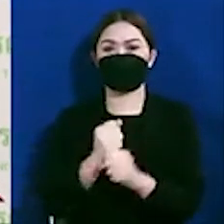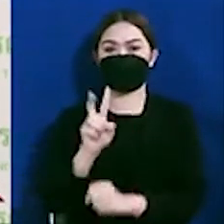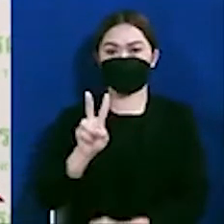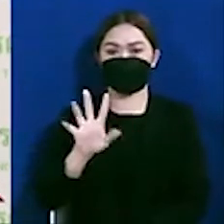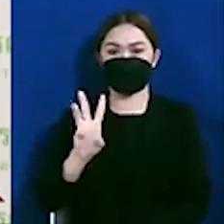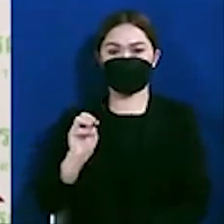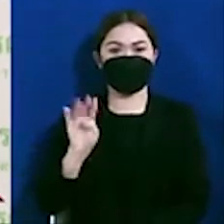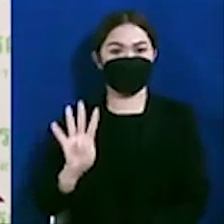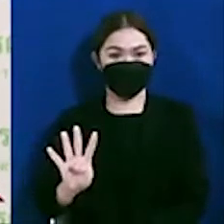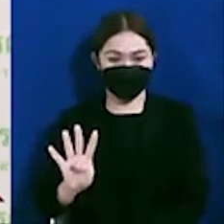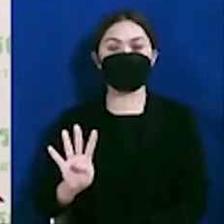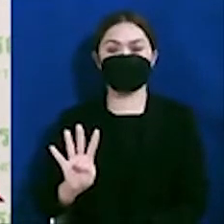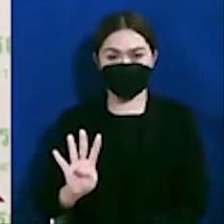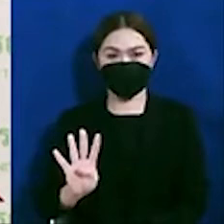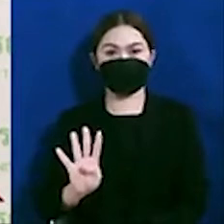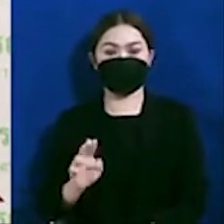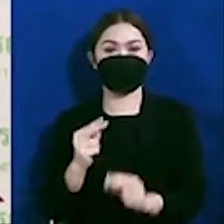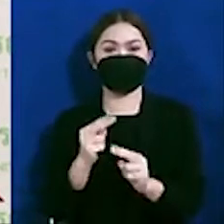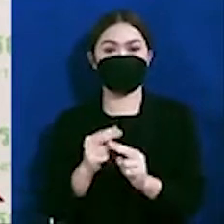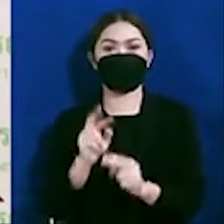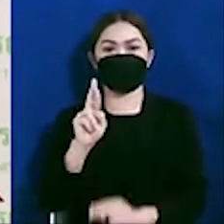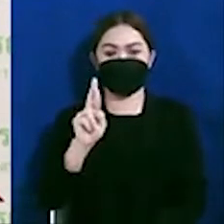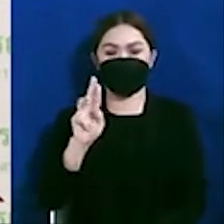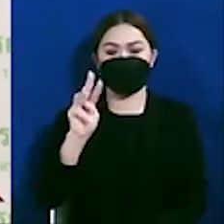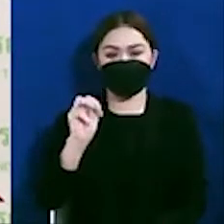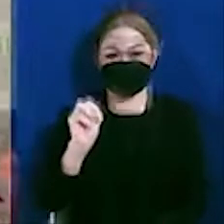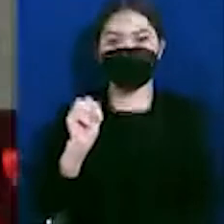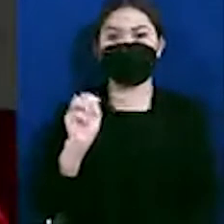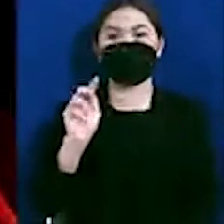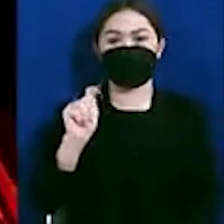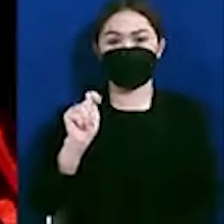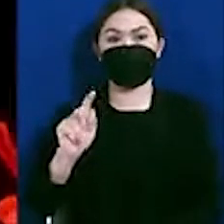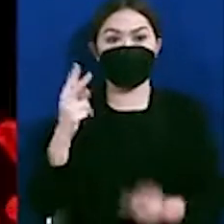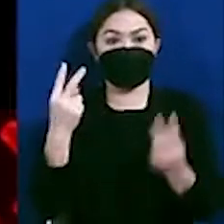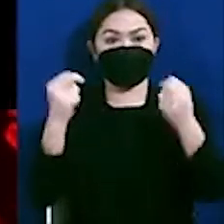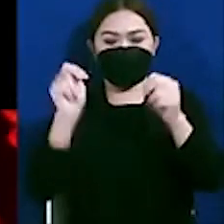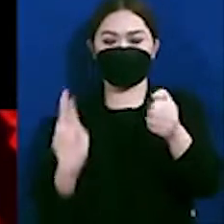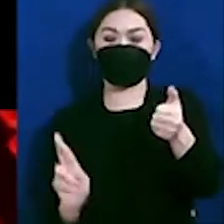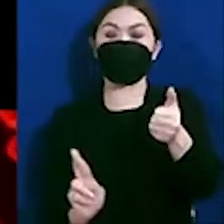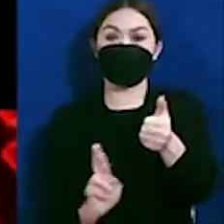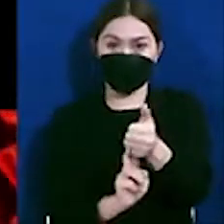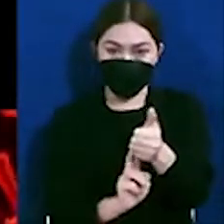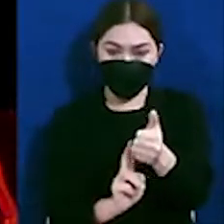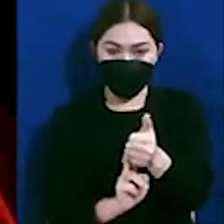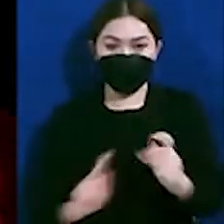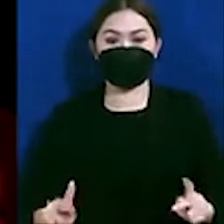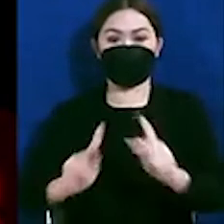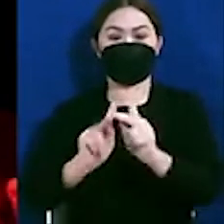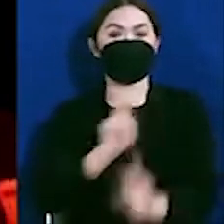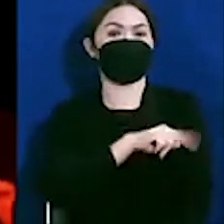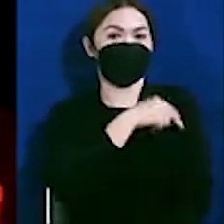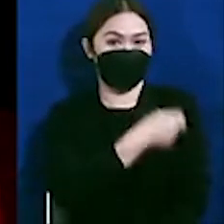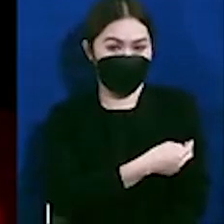2560 4นายอนุทินชาญวีรกูลรองนายกรัฐมนตรีและรัฐมนตรีว่าการกระทรวงสาธารณสุข